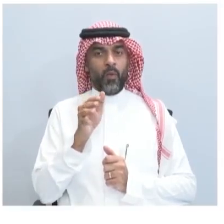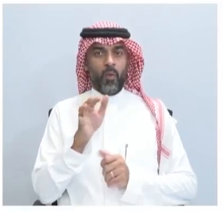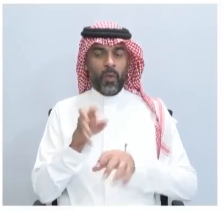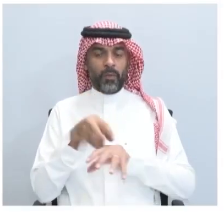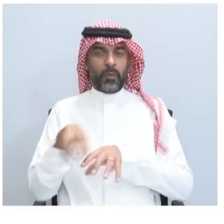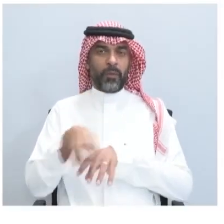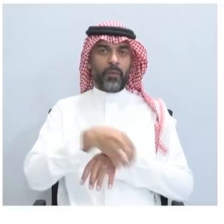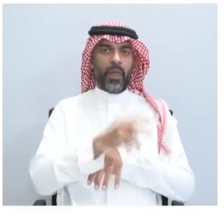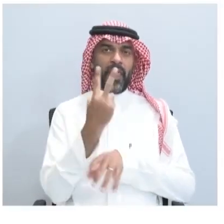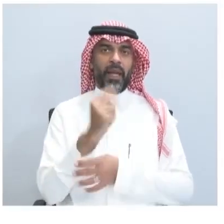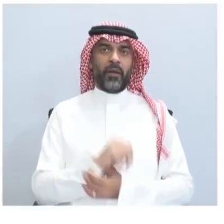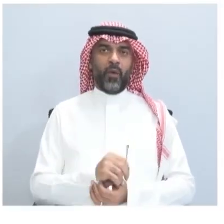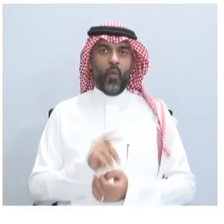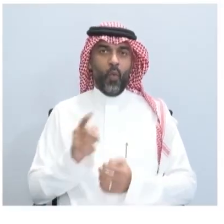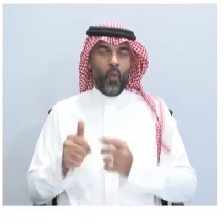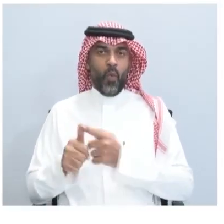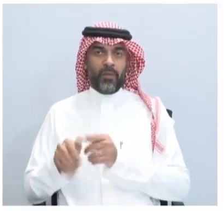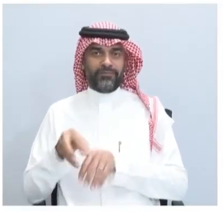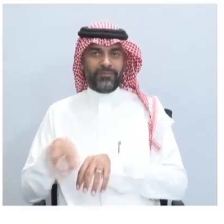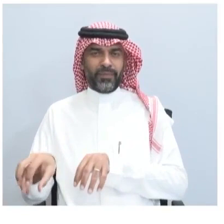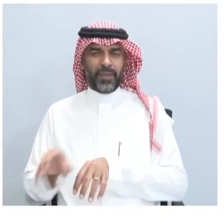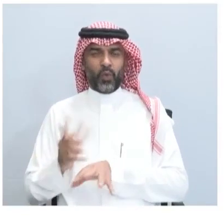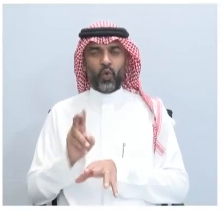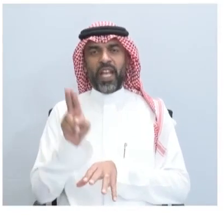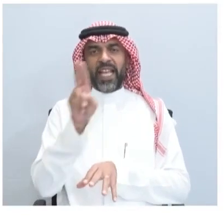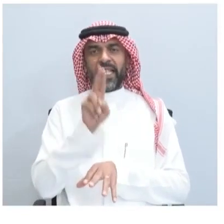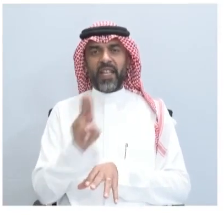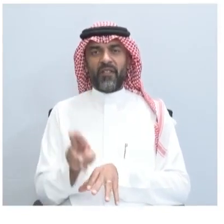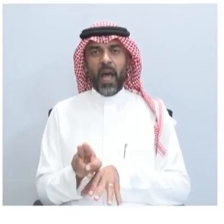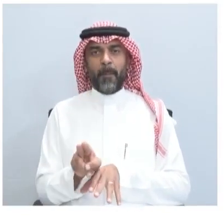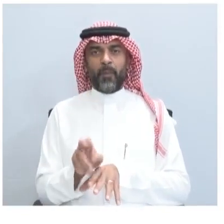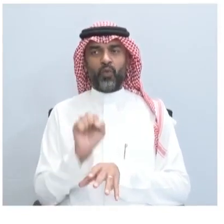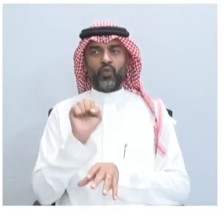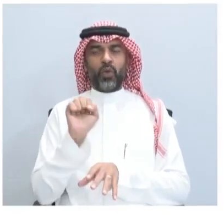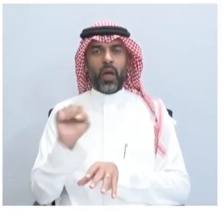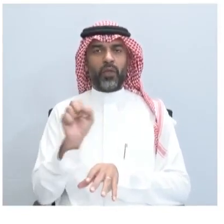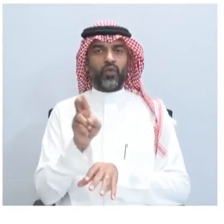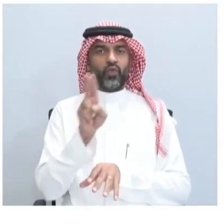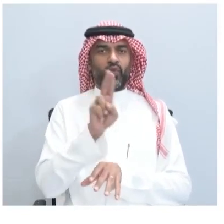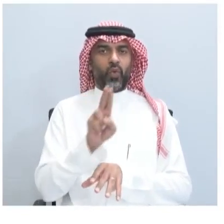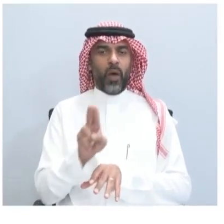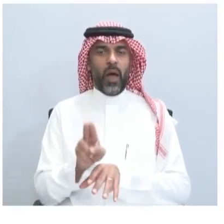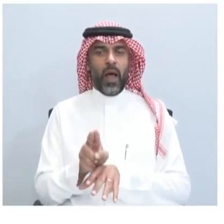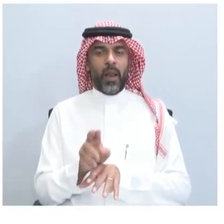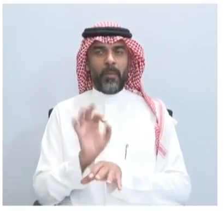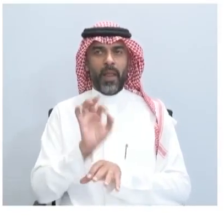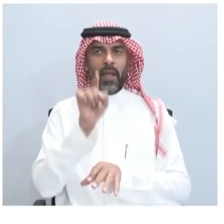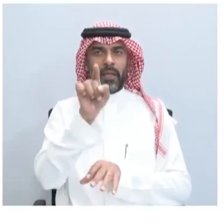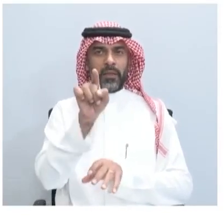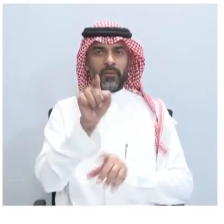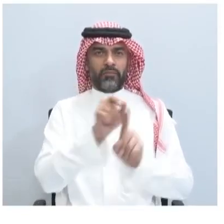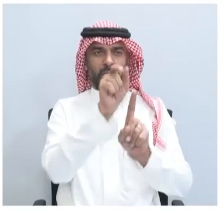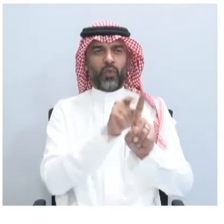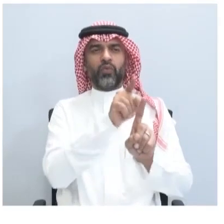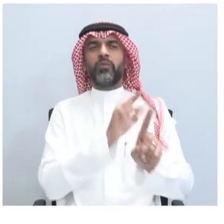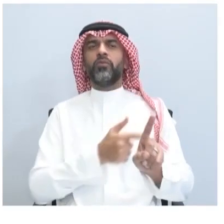استفهاميه اي يسالوا بها ويسال بها عن غير العاقل كقولك ما اسمك